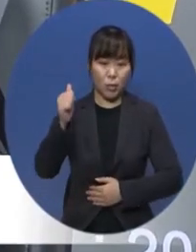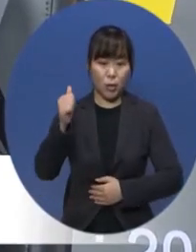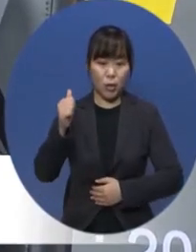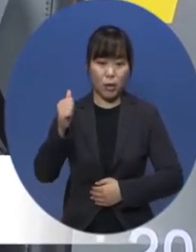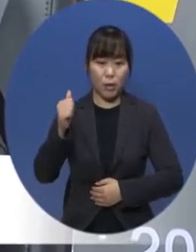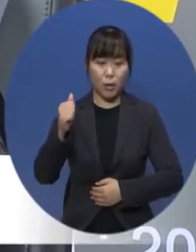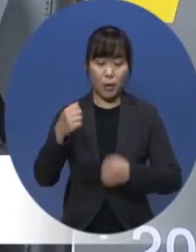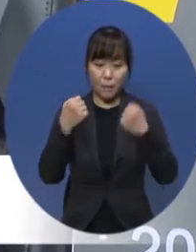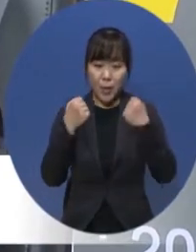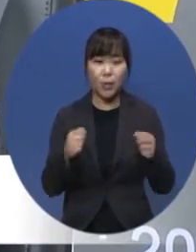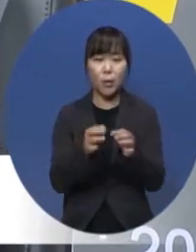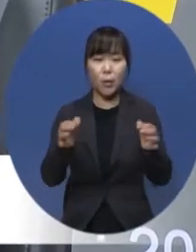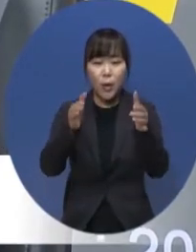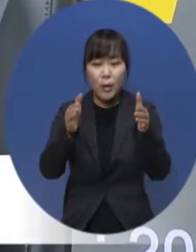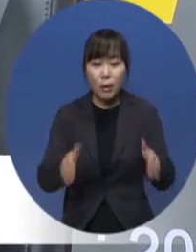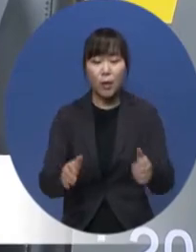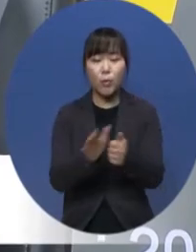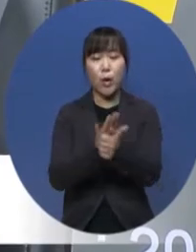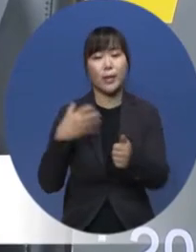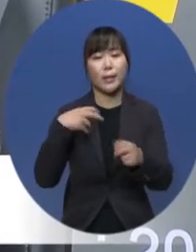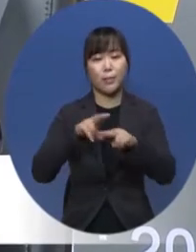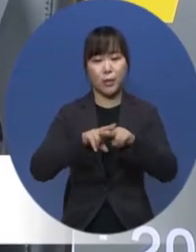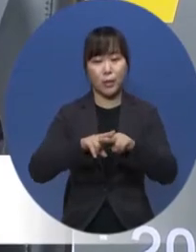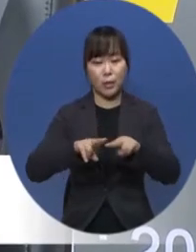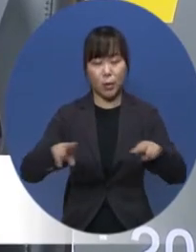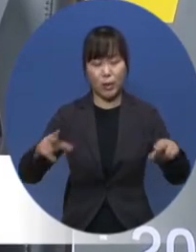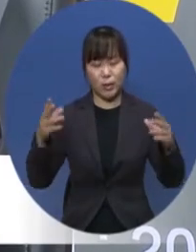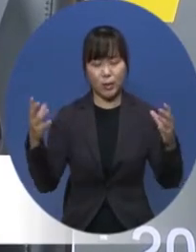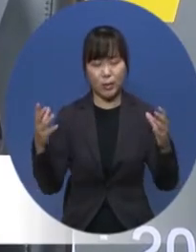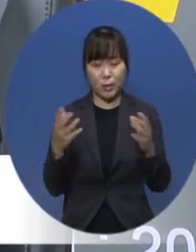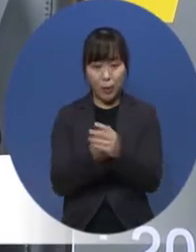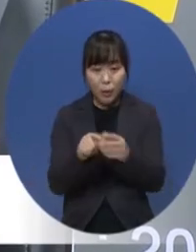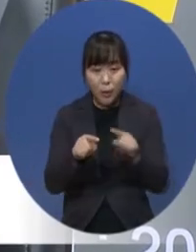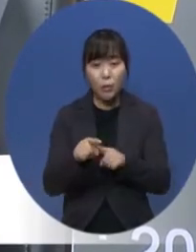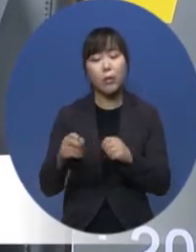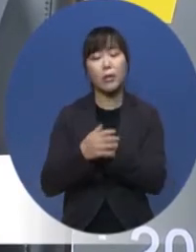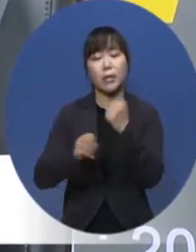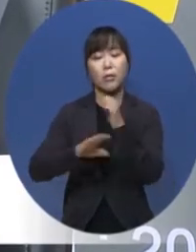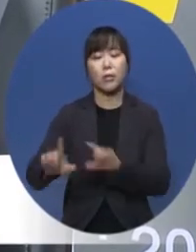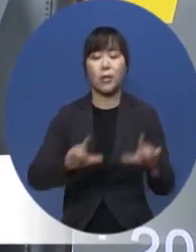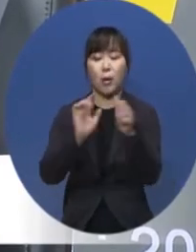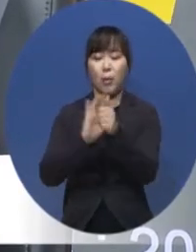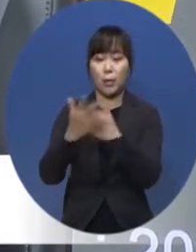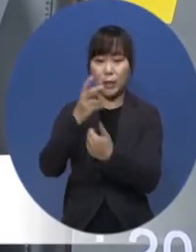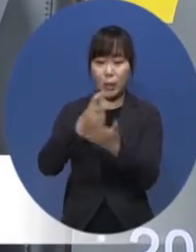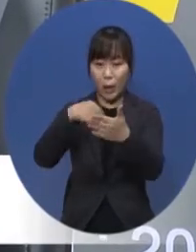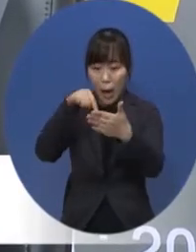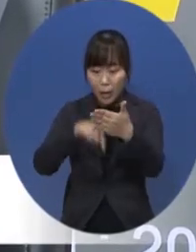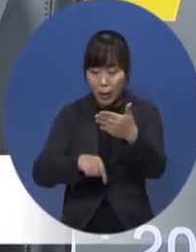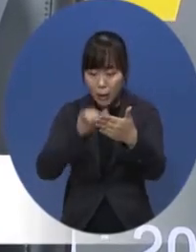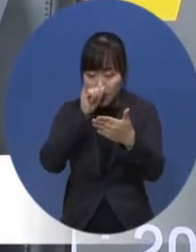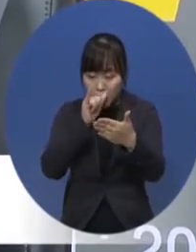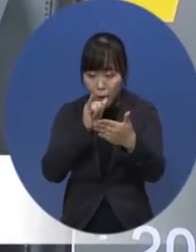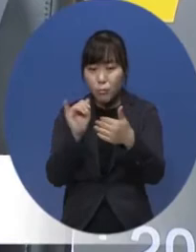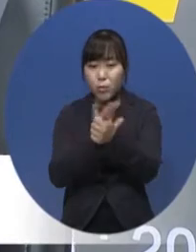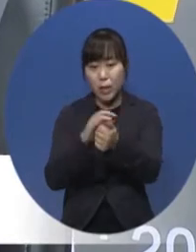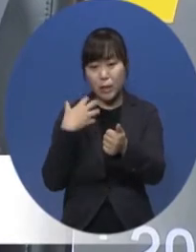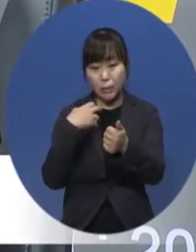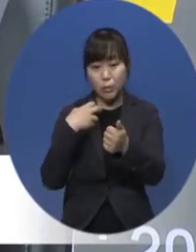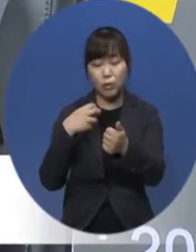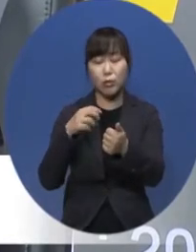안에 부양의무자 기준 완전 폐지, 기초생활보장제도에 있는 부양의무자 기준을